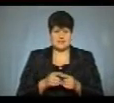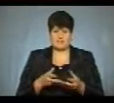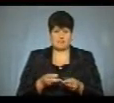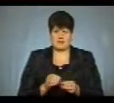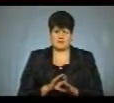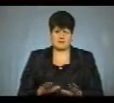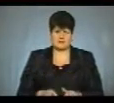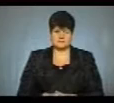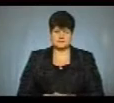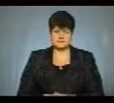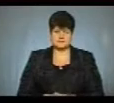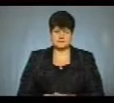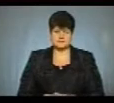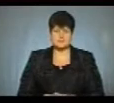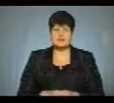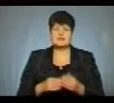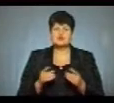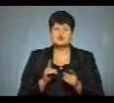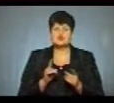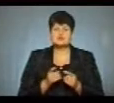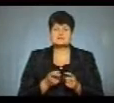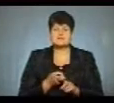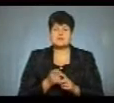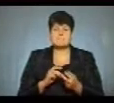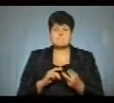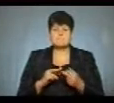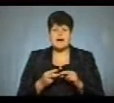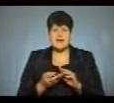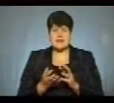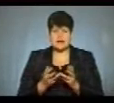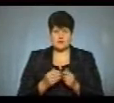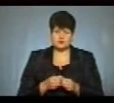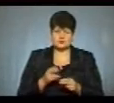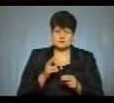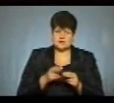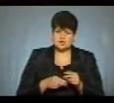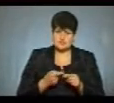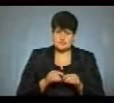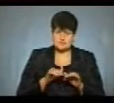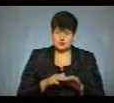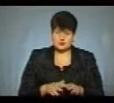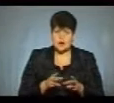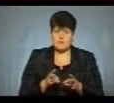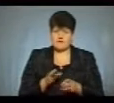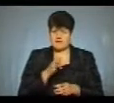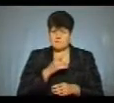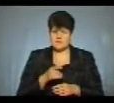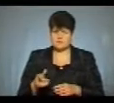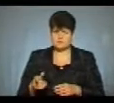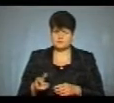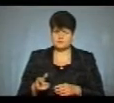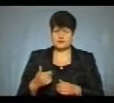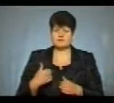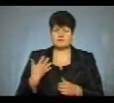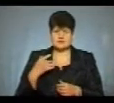вплине. Що з перерахунком субсидії? Чи завершена ця процедура на опалювальний період? Як ви знаєте, ми